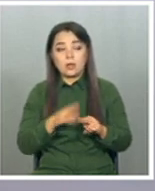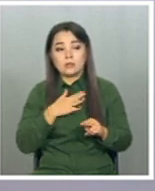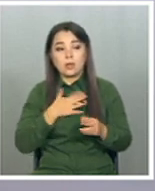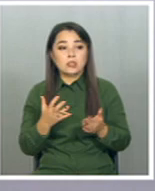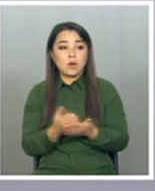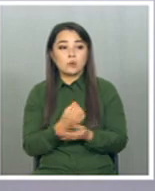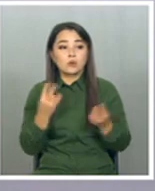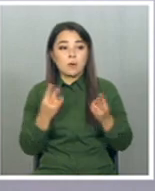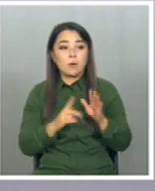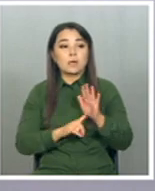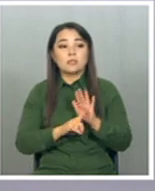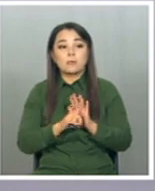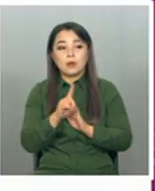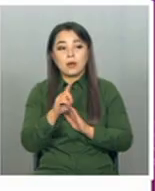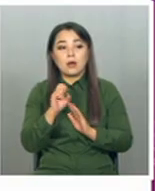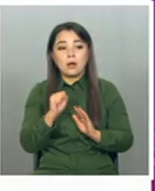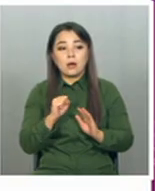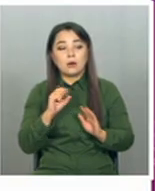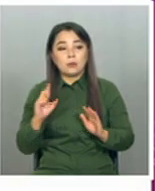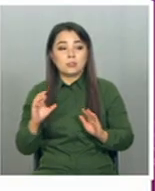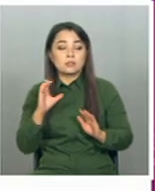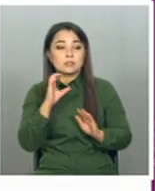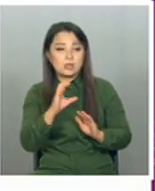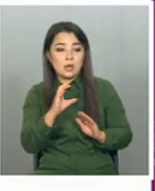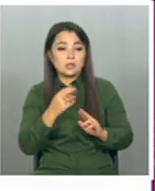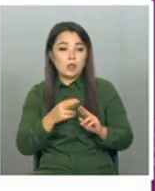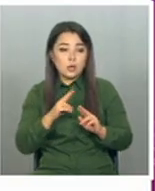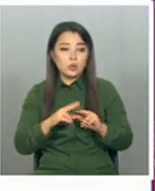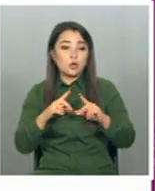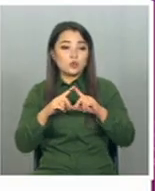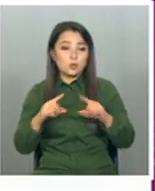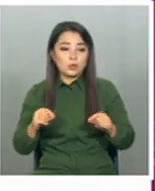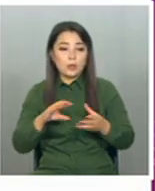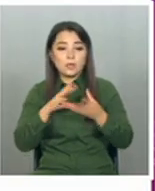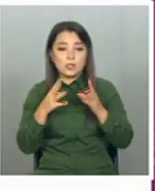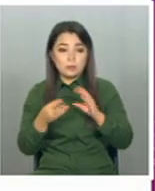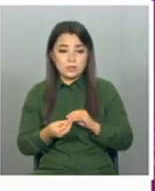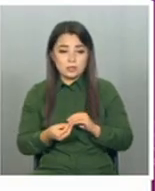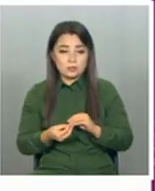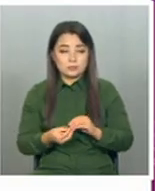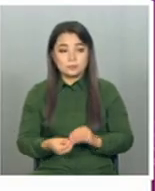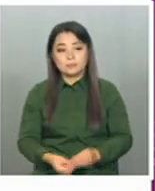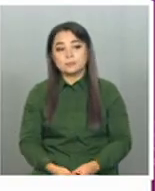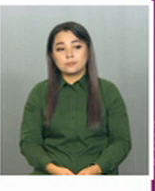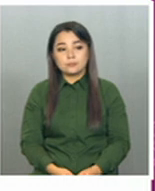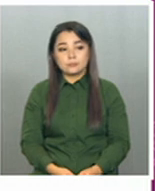керек бастапқы ABC үшбұрышының периметрі.